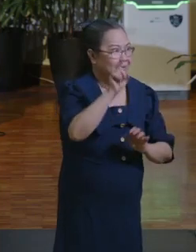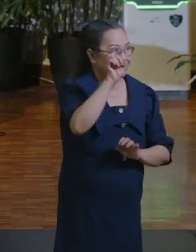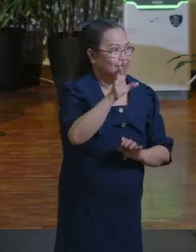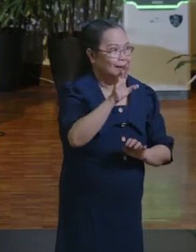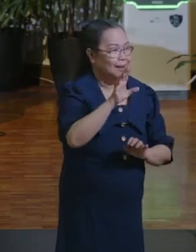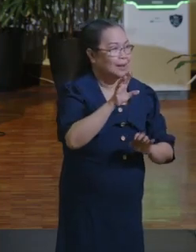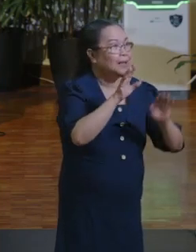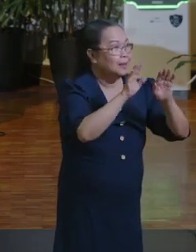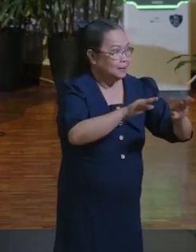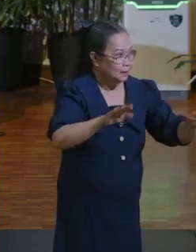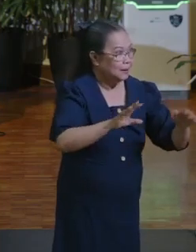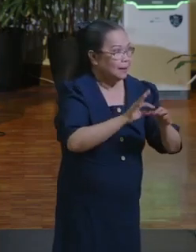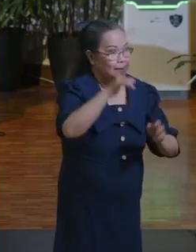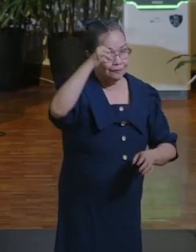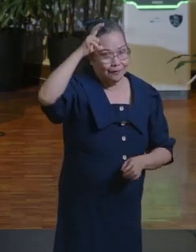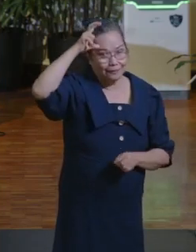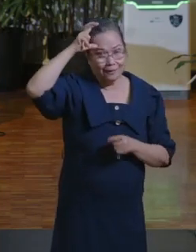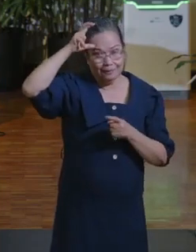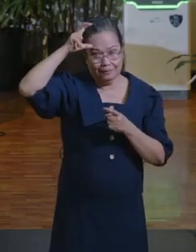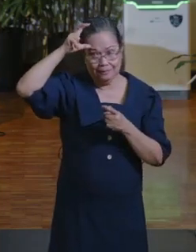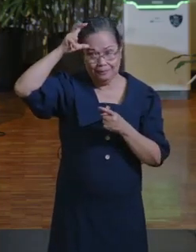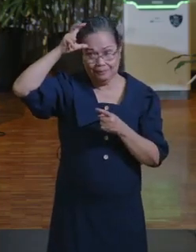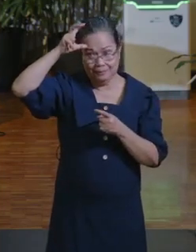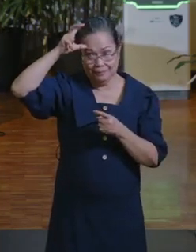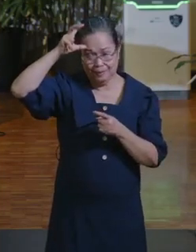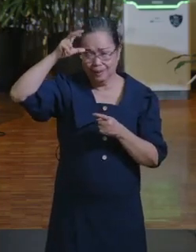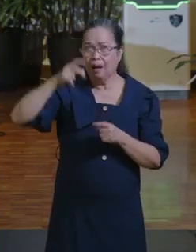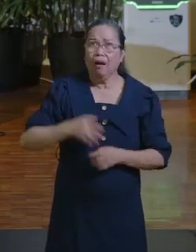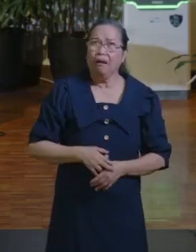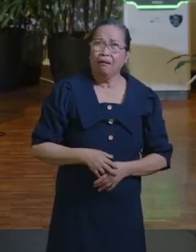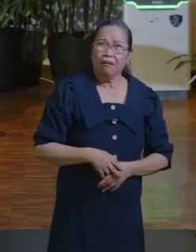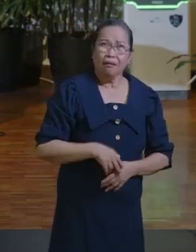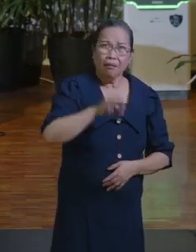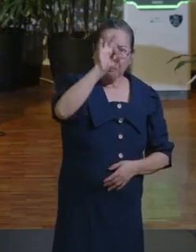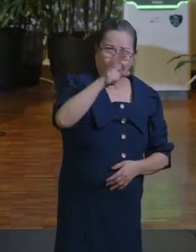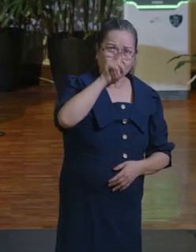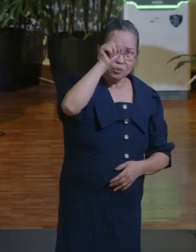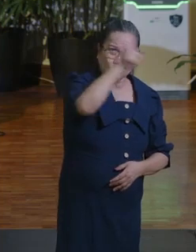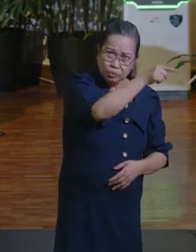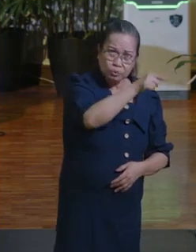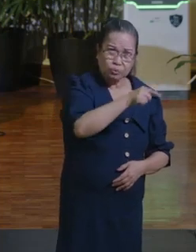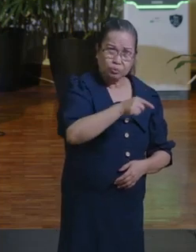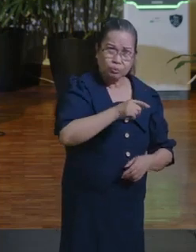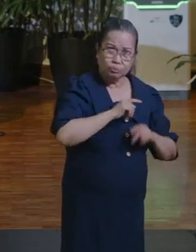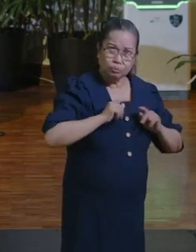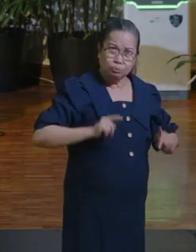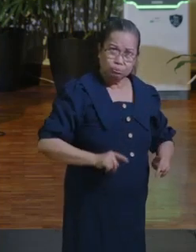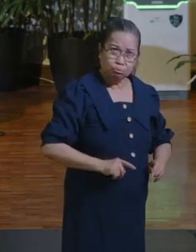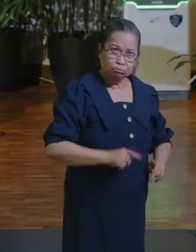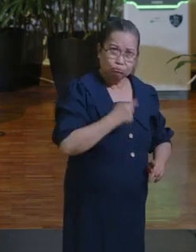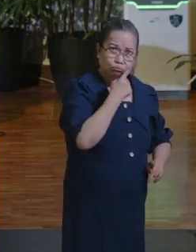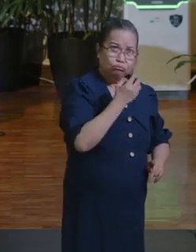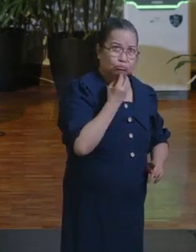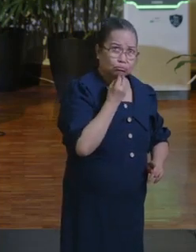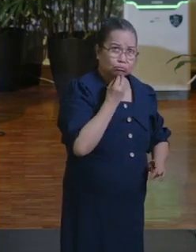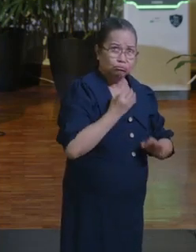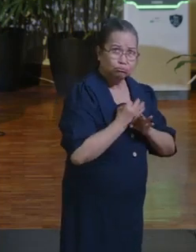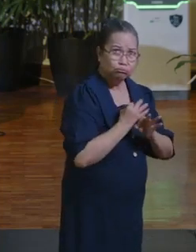Sons of the devil sila. Pero pastor, sila yon. Talagang medyo toxic yung mga Hudyo na yun